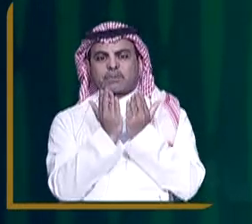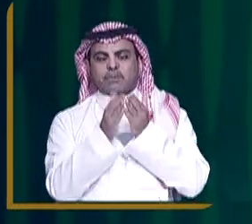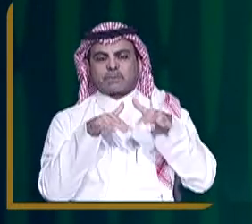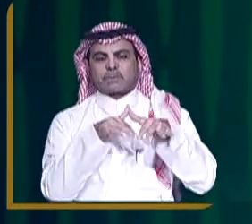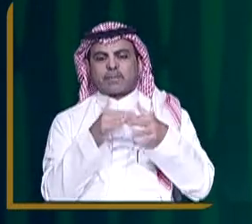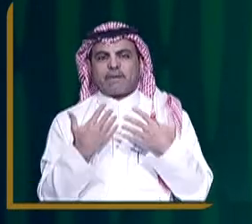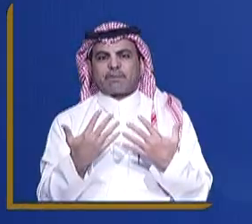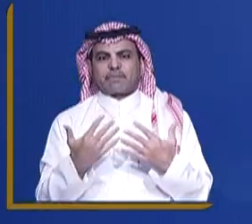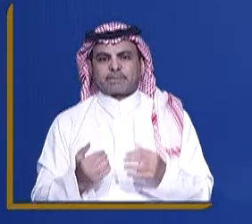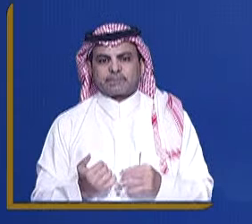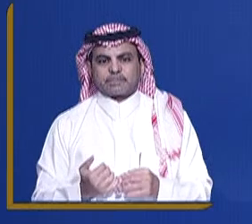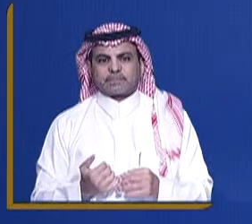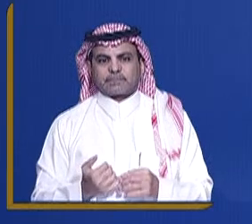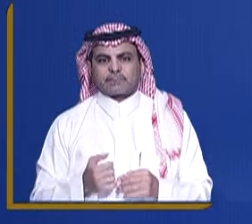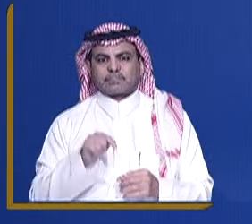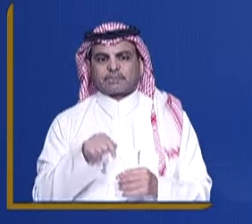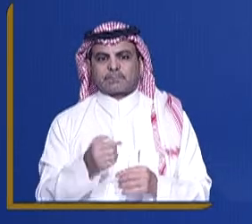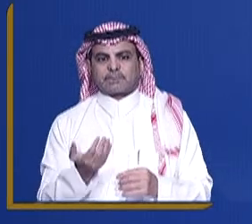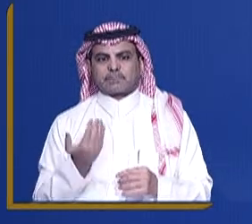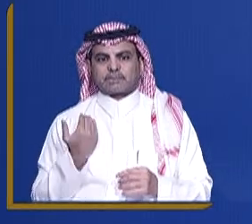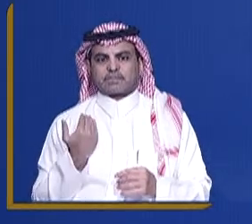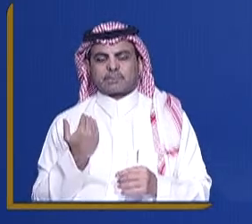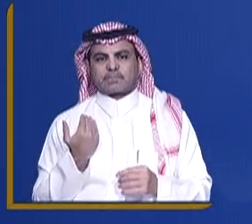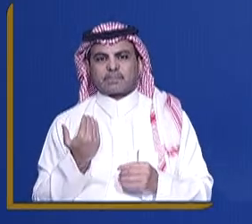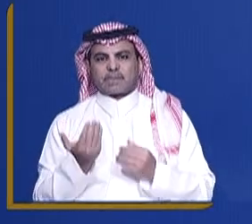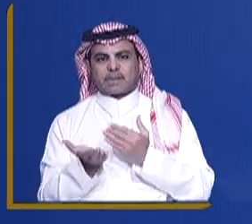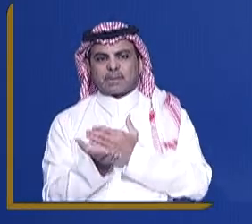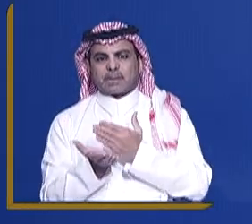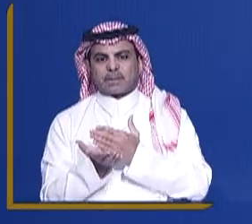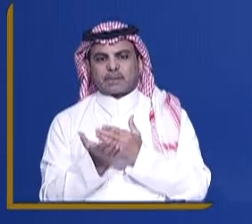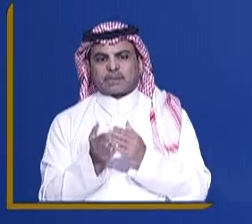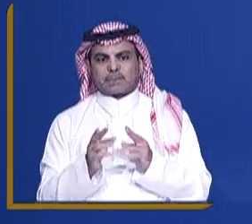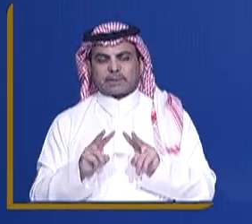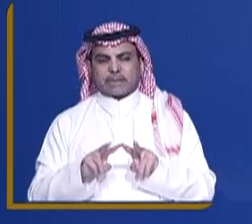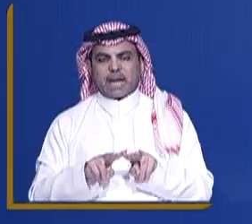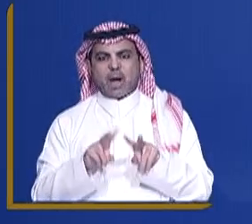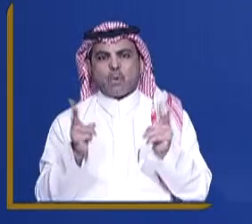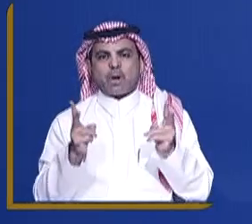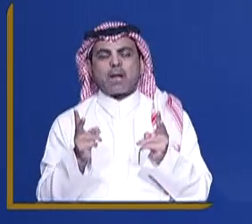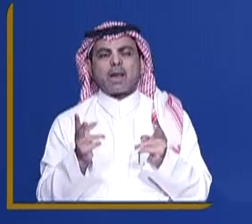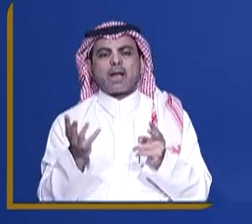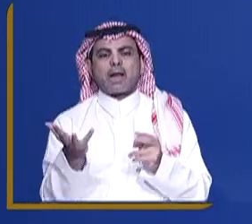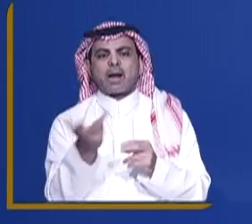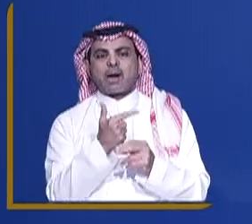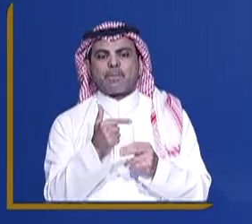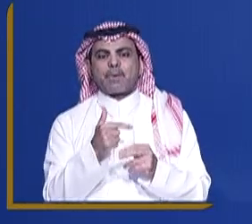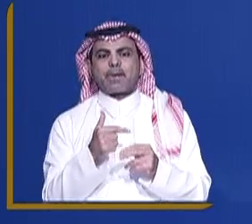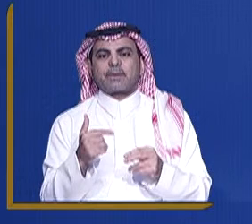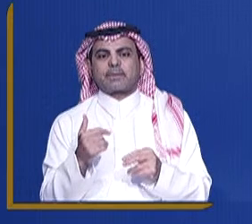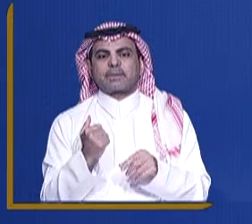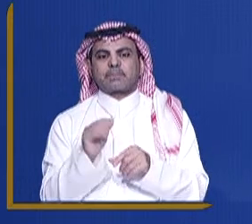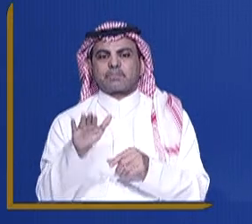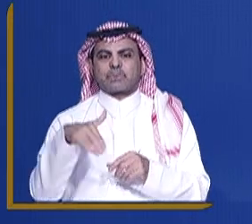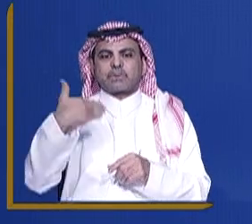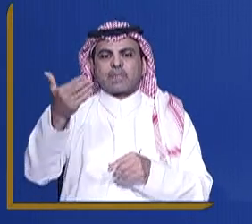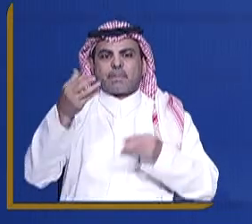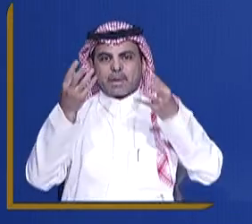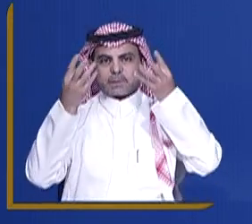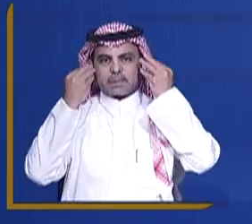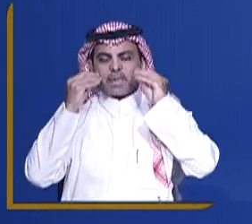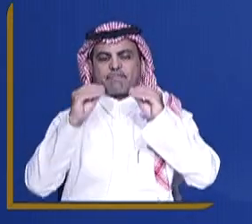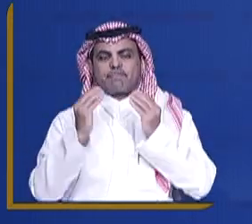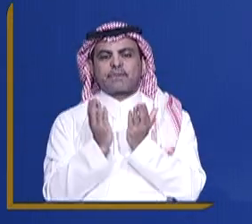المدارس؟ طبعا أنا ذكرت في عرض حديثي أنه التحول الرقمي هو جزء لا يتجزأ من مستقبل التعليم في